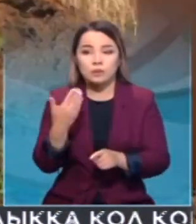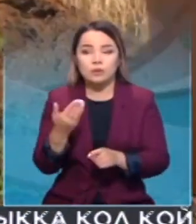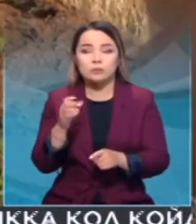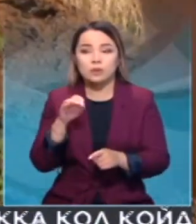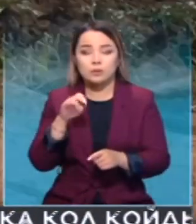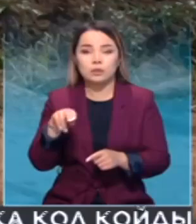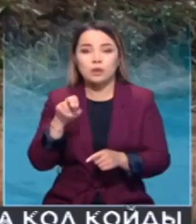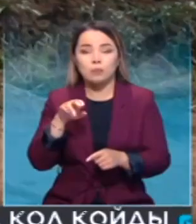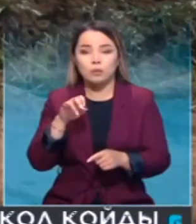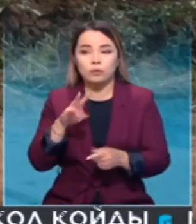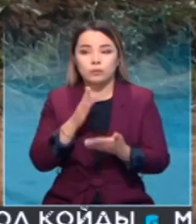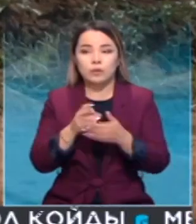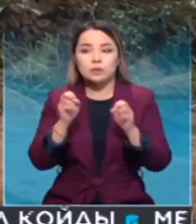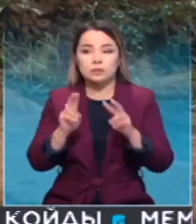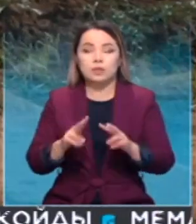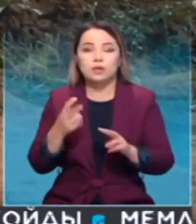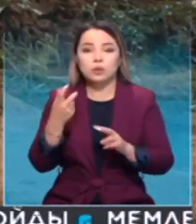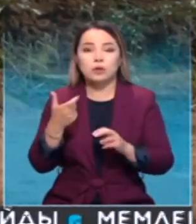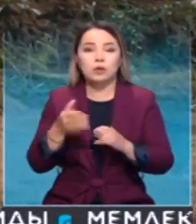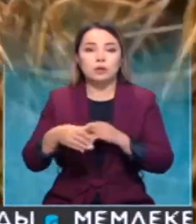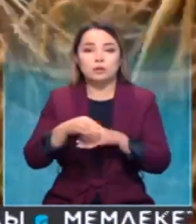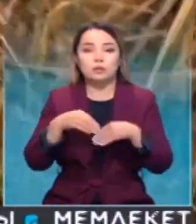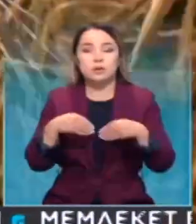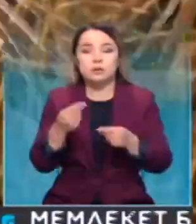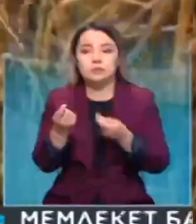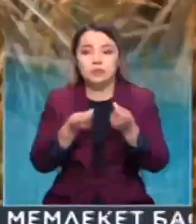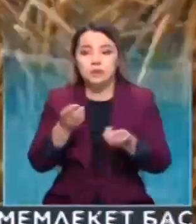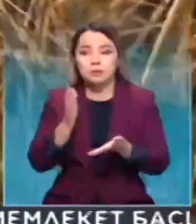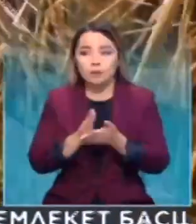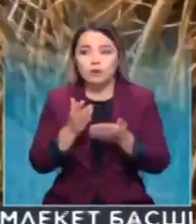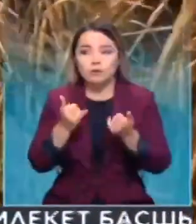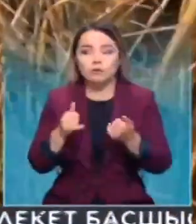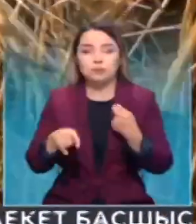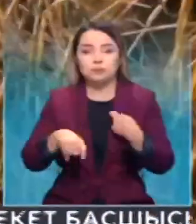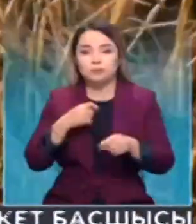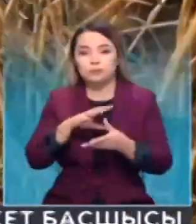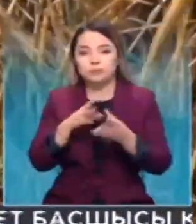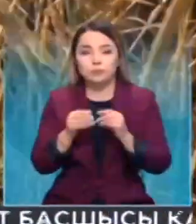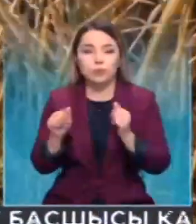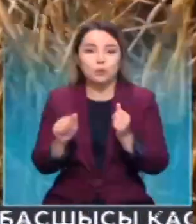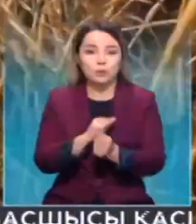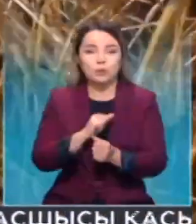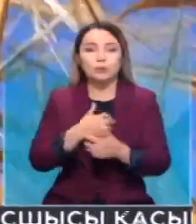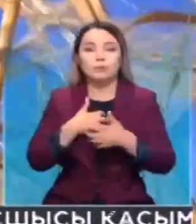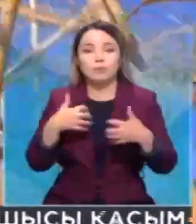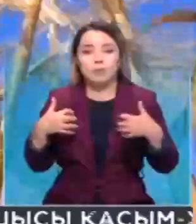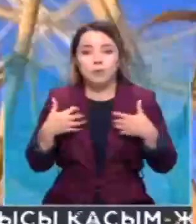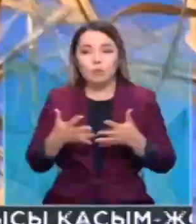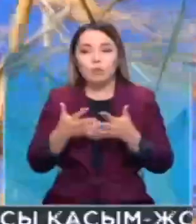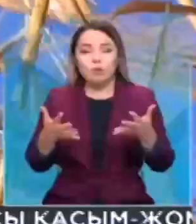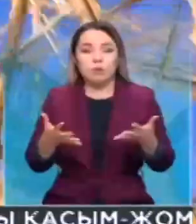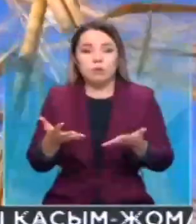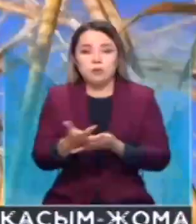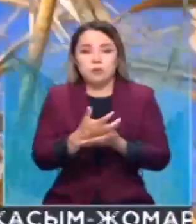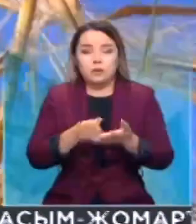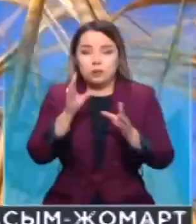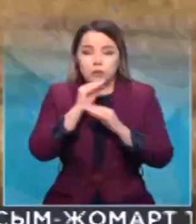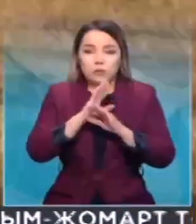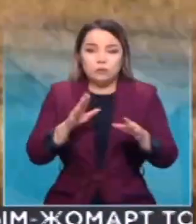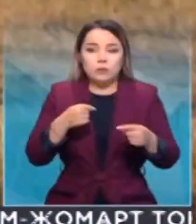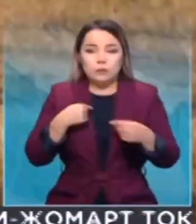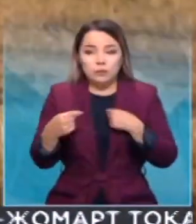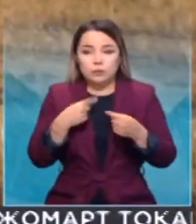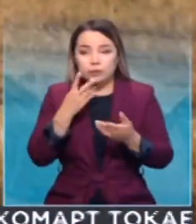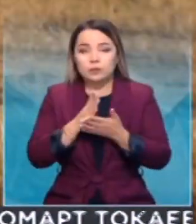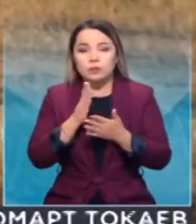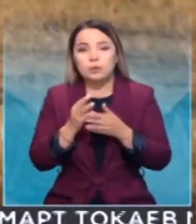Даумов 200 гектар жерге арпа еккен, алайда шығын шаш етектен. Айтуынша қуаңшылыққа кейік қосылып, молынан өнім алмай отыр. Жоқ дегенде